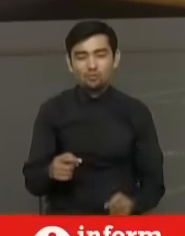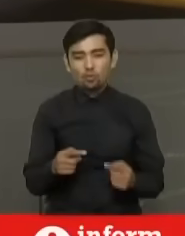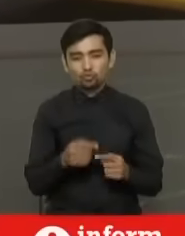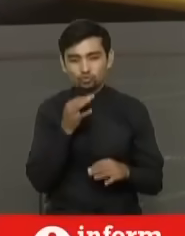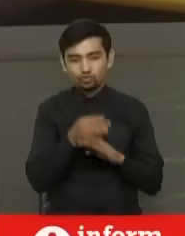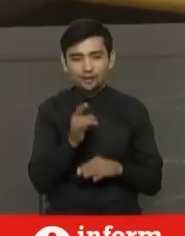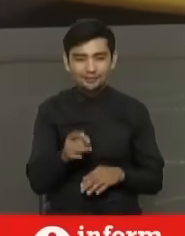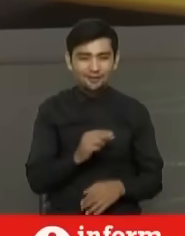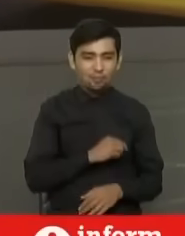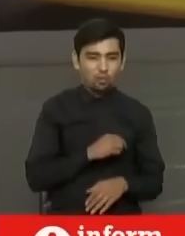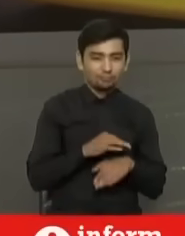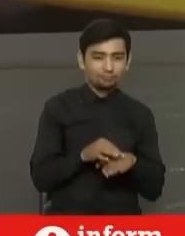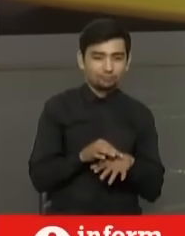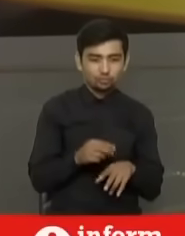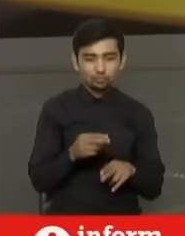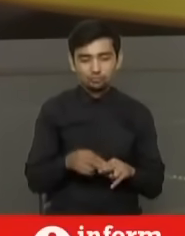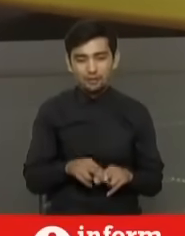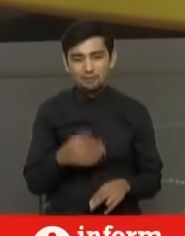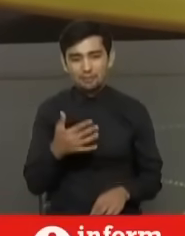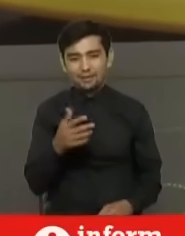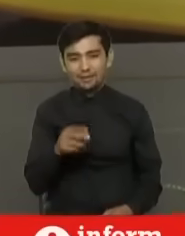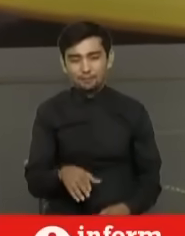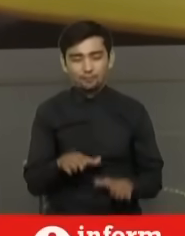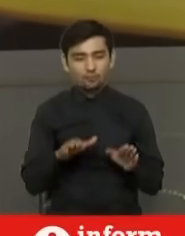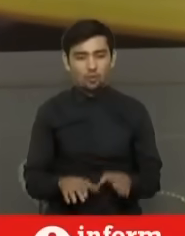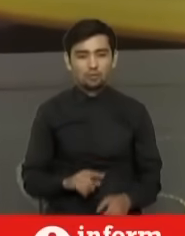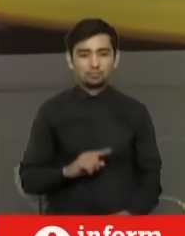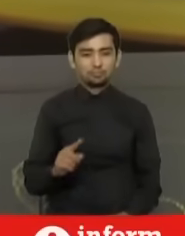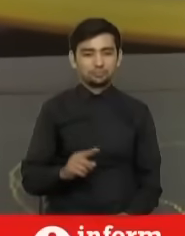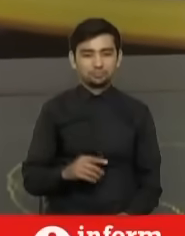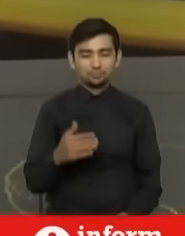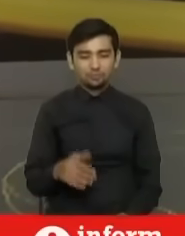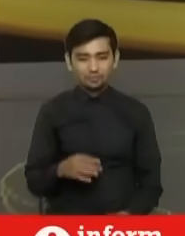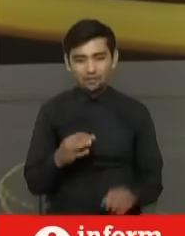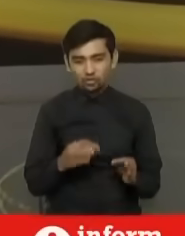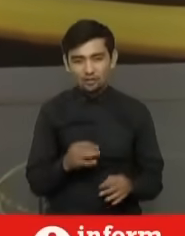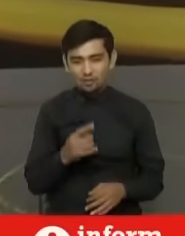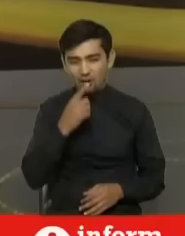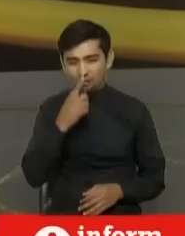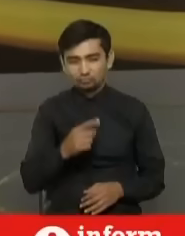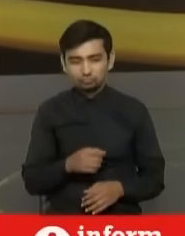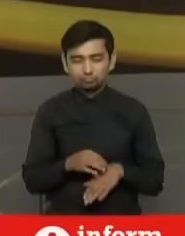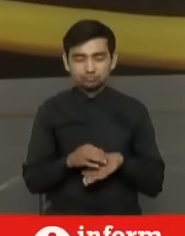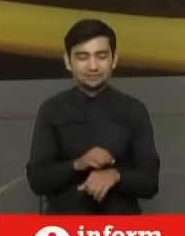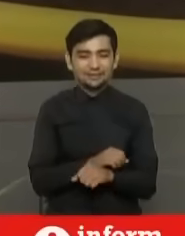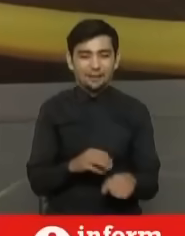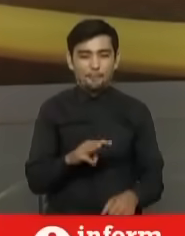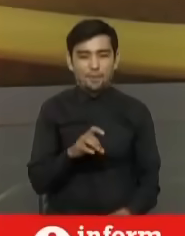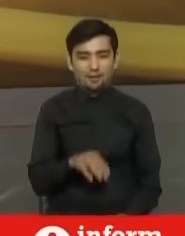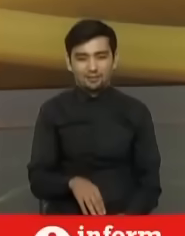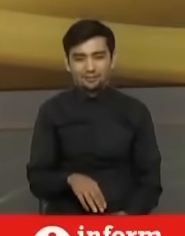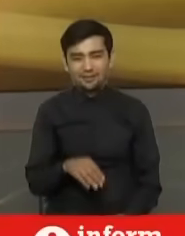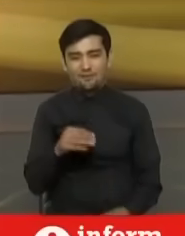такси жүргізушілеріне тек 50 шақырым қашықтыққа ғана қатынауға рұқсат берілмек. Бұл бастаманы көлік министрі Марат Қарабаев